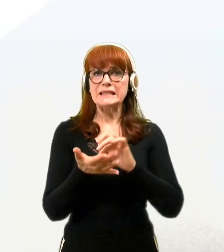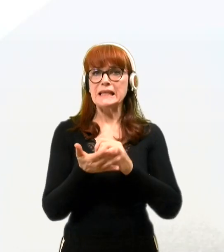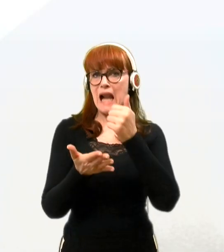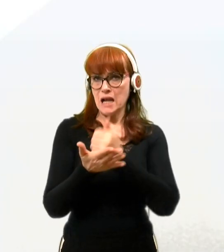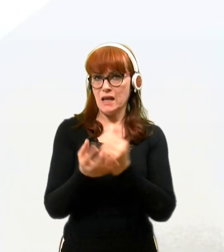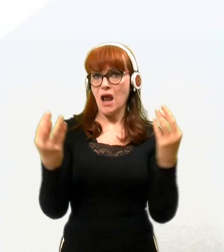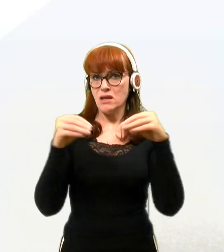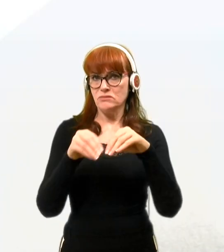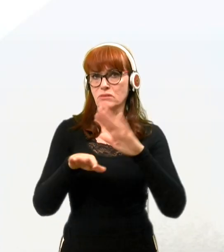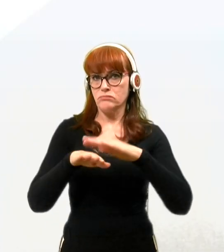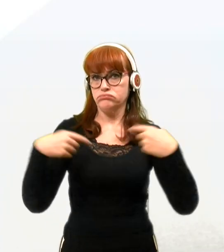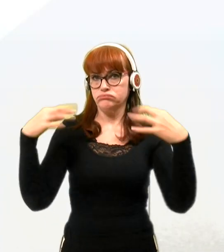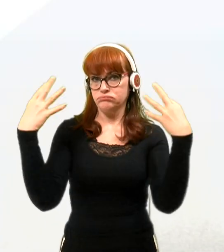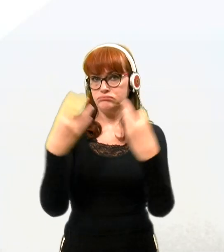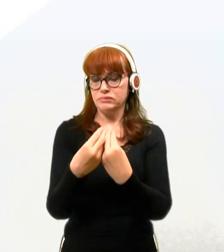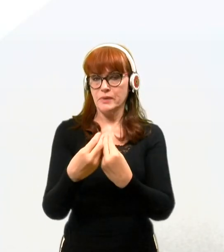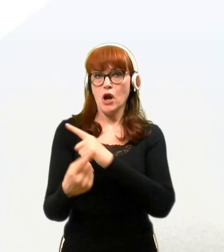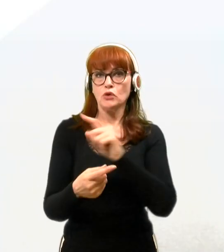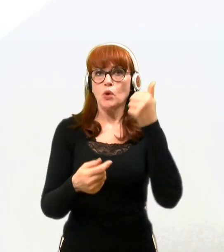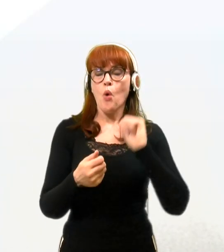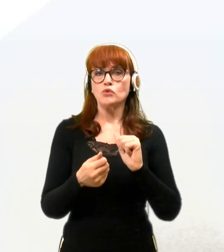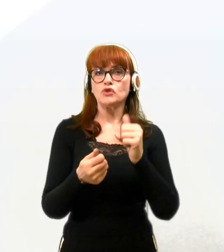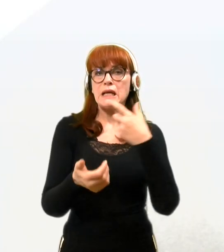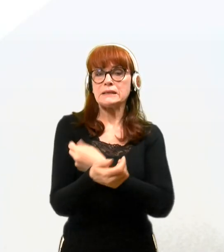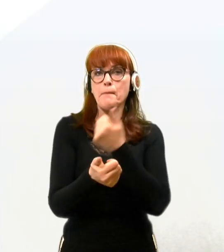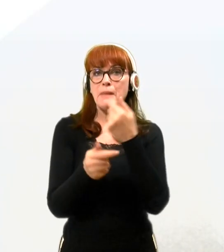je bilo do včeraj? Cepljenih s prvim odmerkom